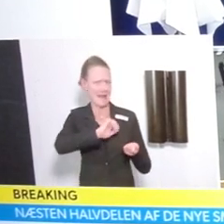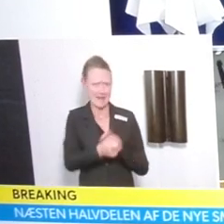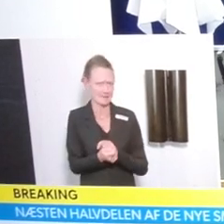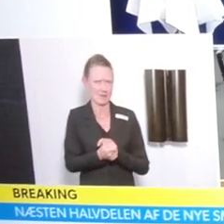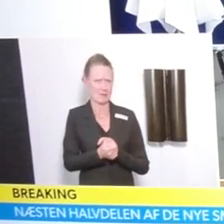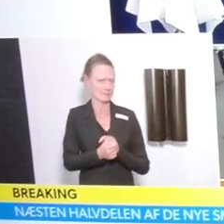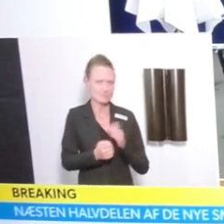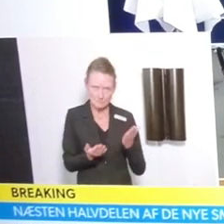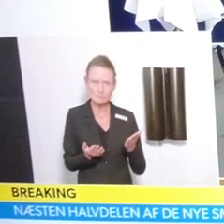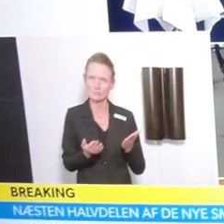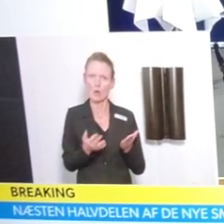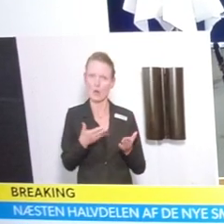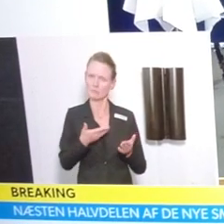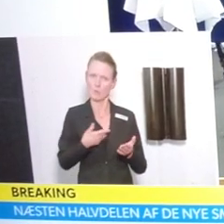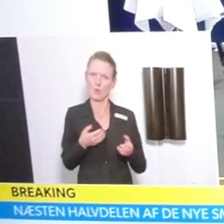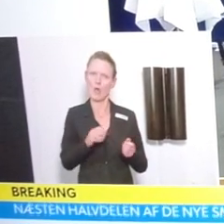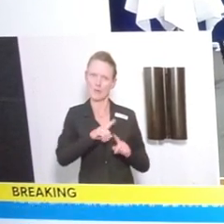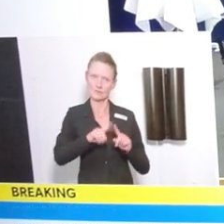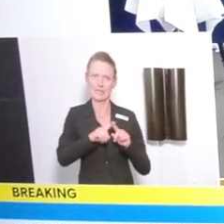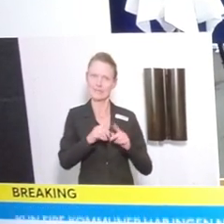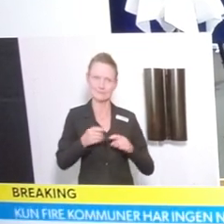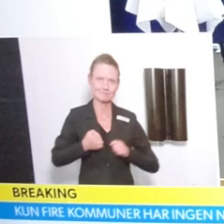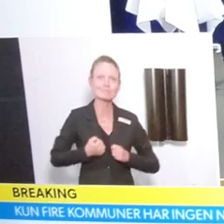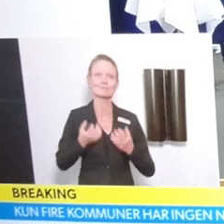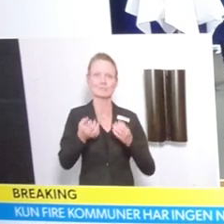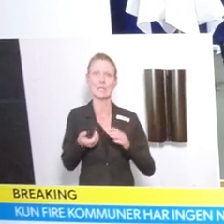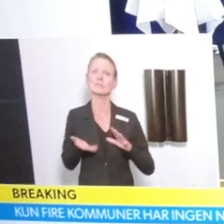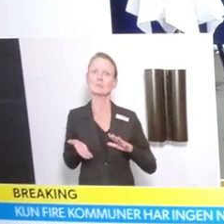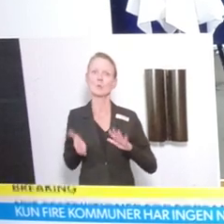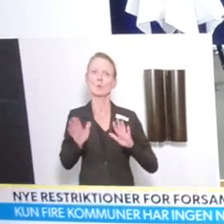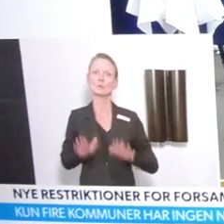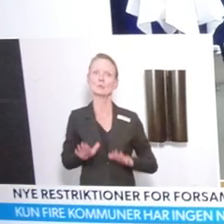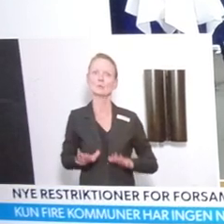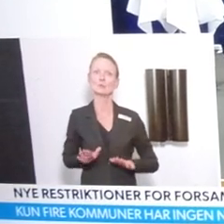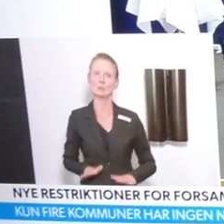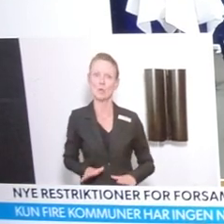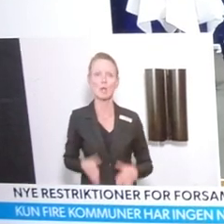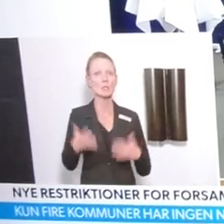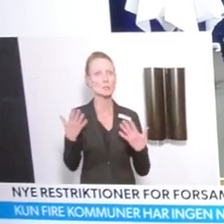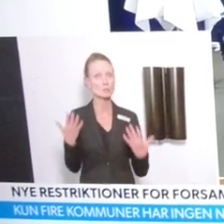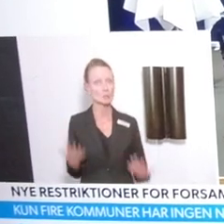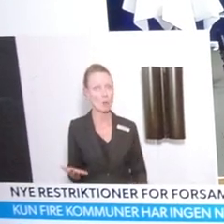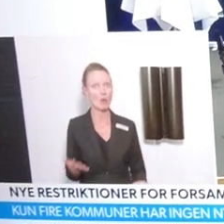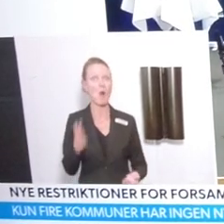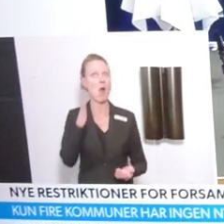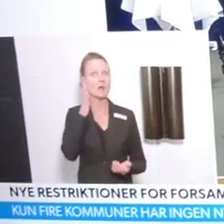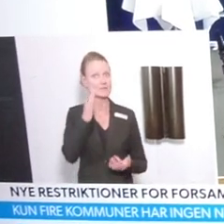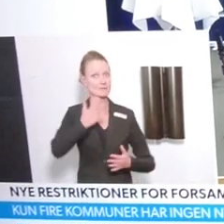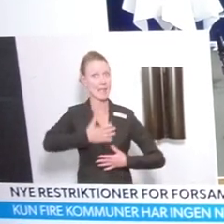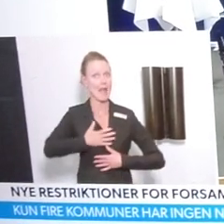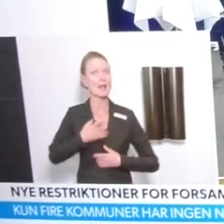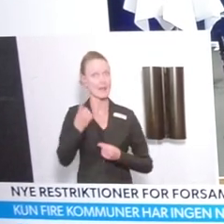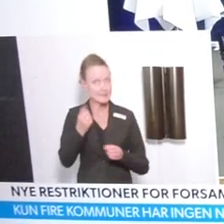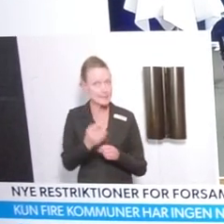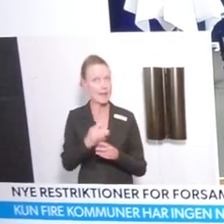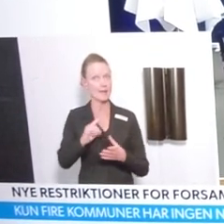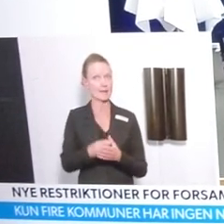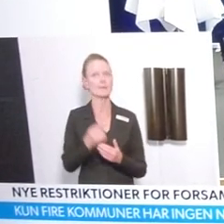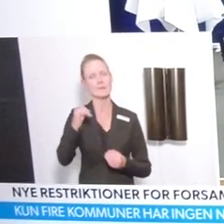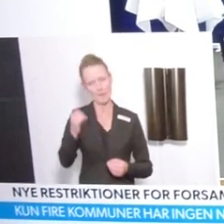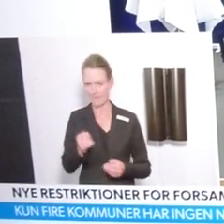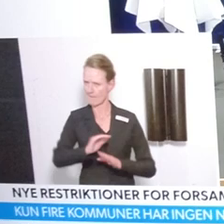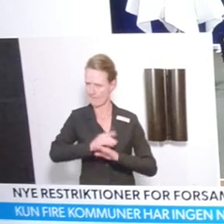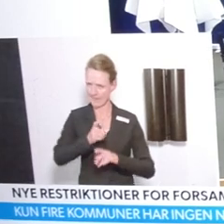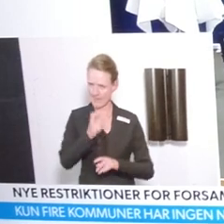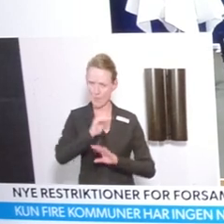ting, der skulle skrues ned for. Så det kræver jo så, at hvis vi vil have det til at ske igen, så kræver det, at der er klar kommunikation,